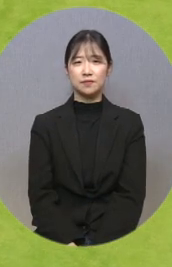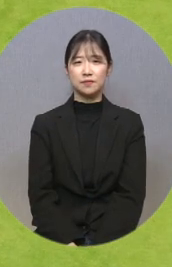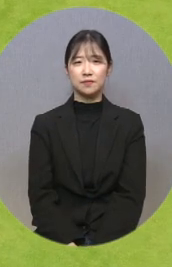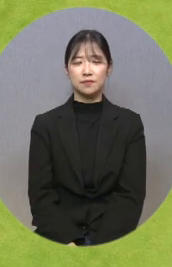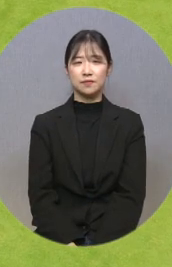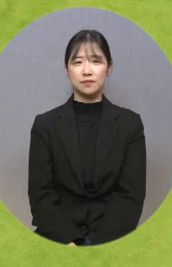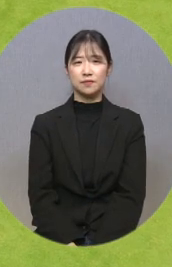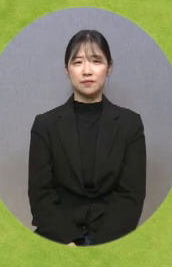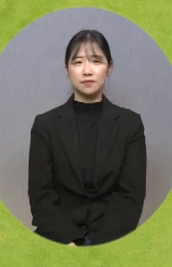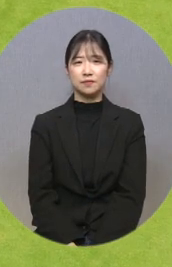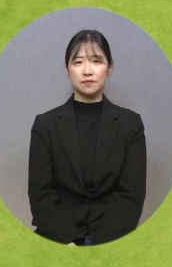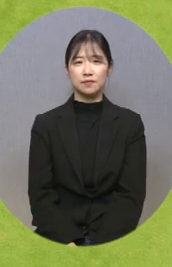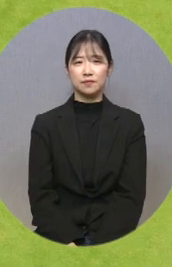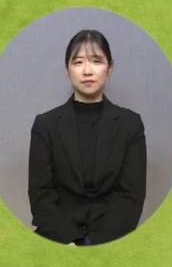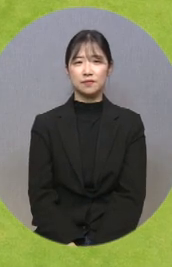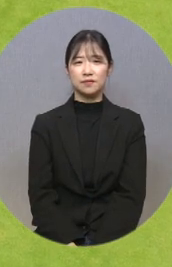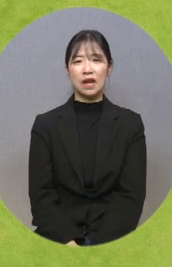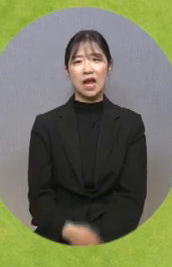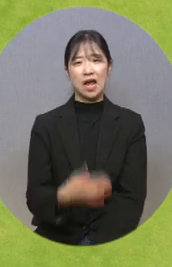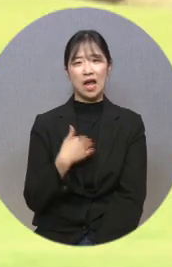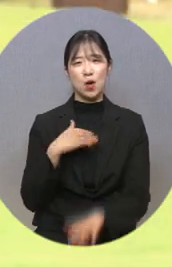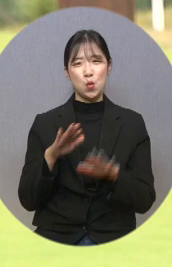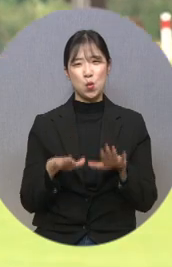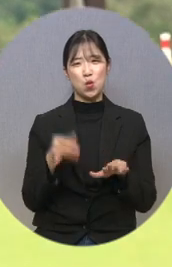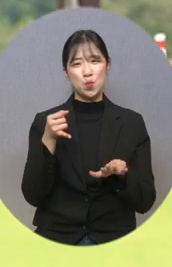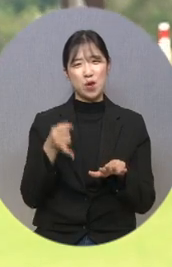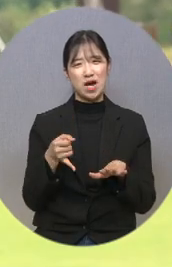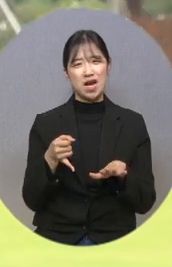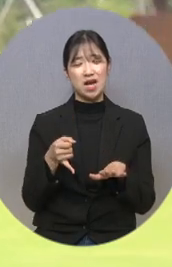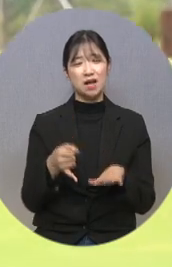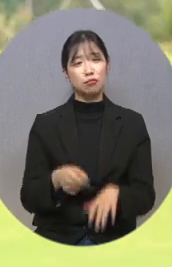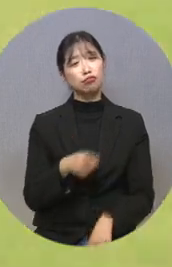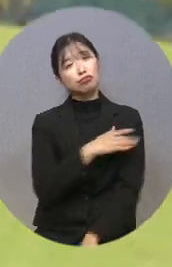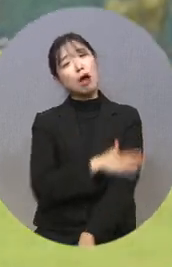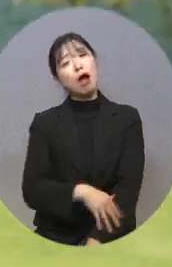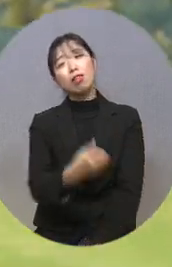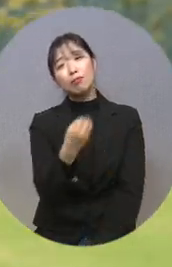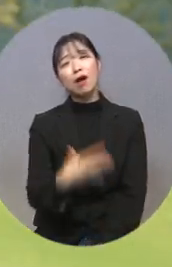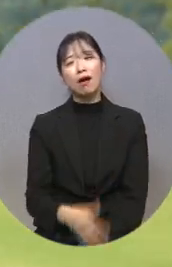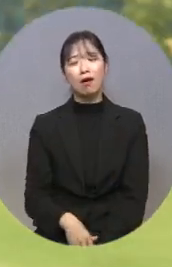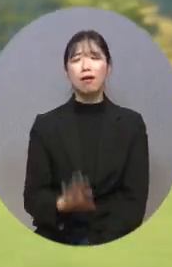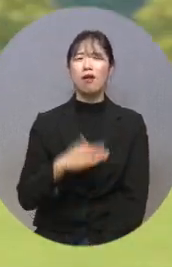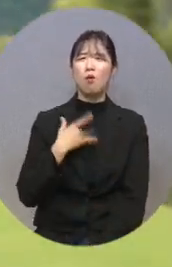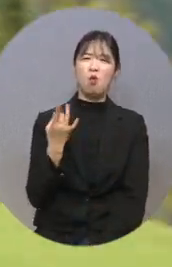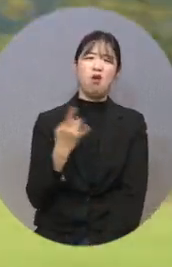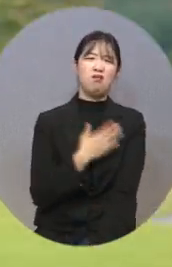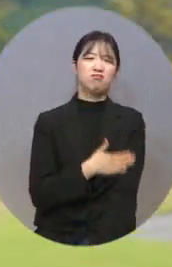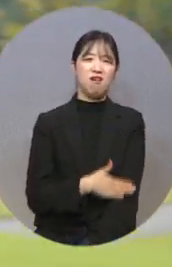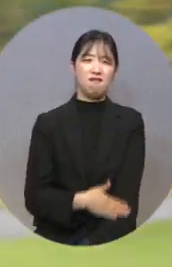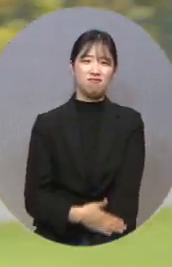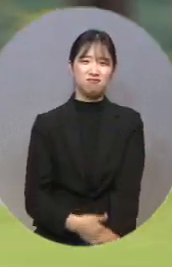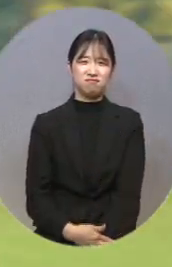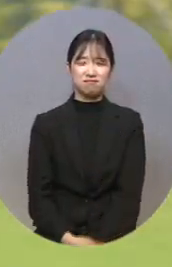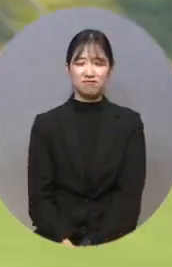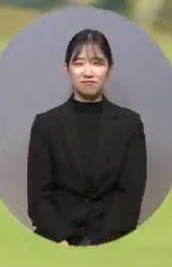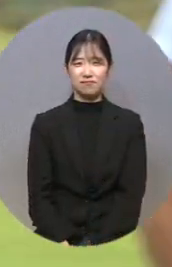어? 오늘 못하네. 아니 잘한다며 퍼터. 아, 나 되게 잘하는데.